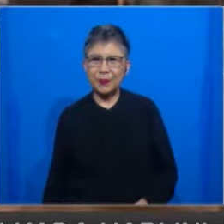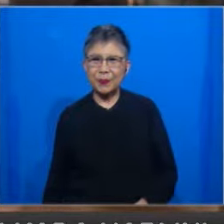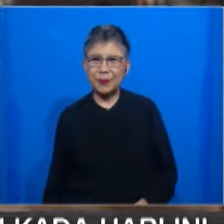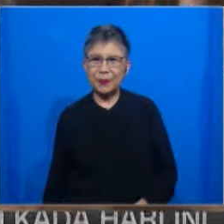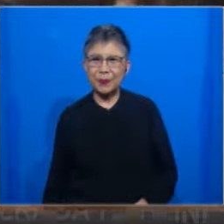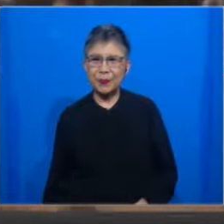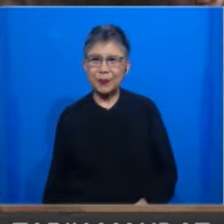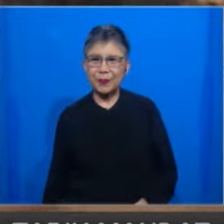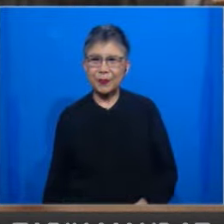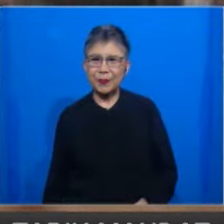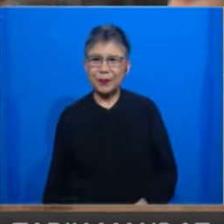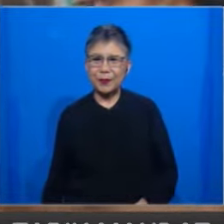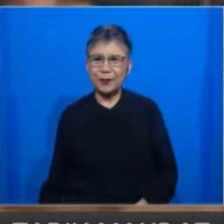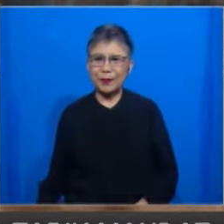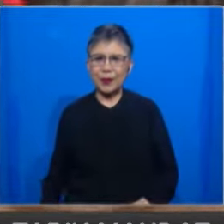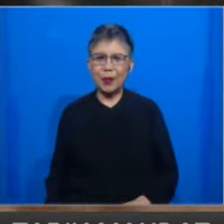Koordinatornya masih ada yang bisa diwawancara belum?